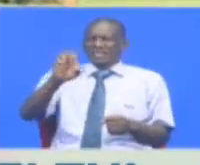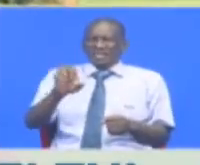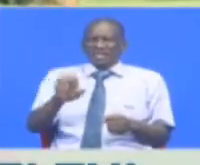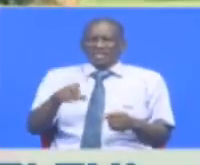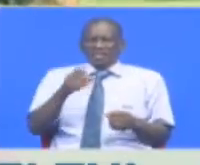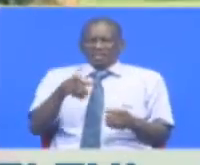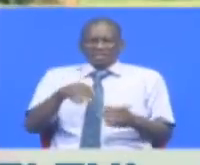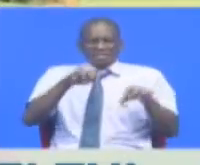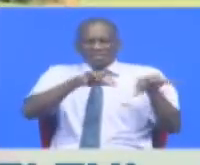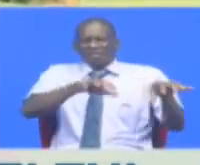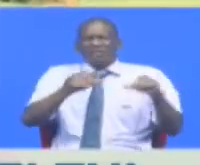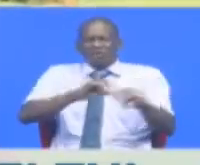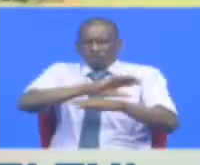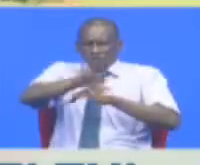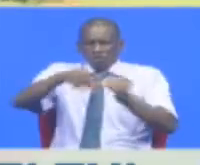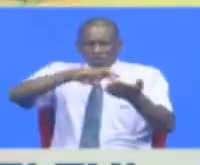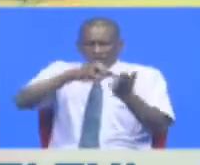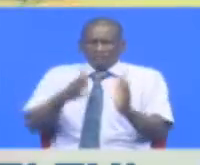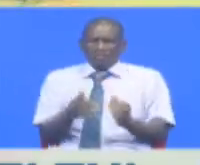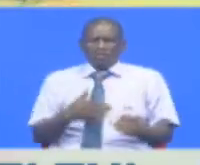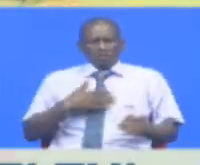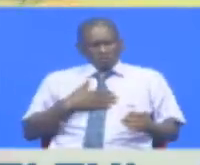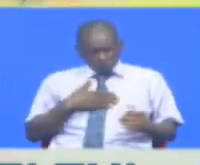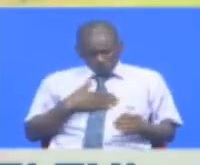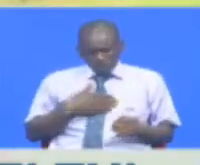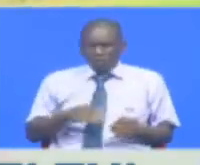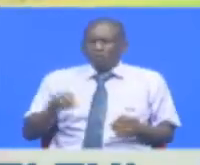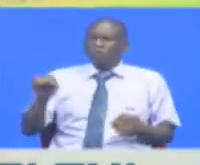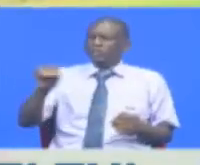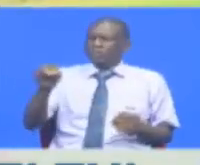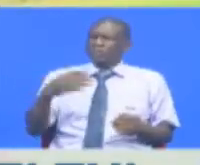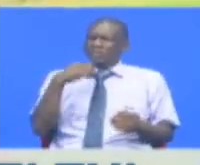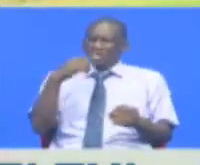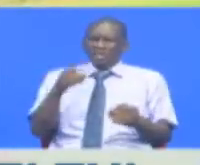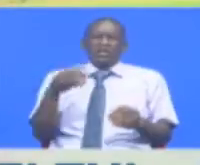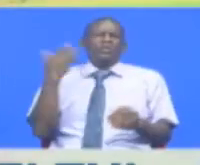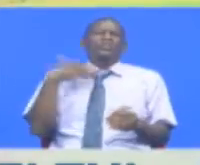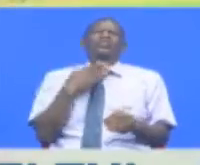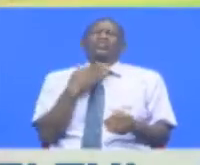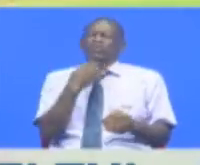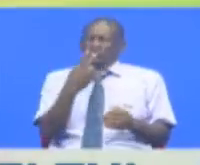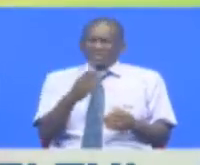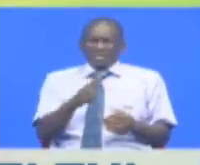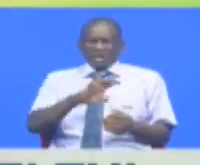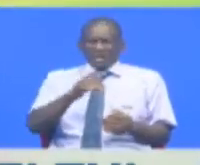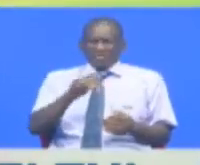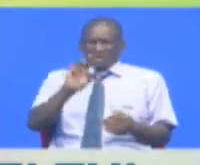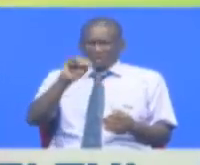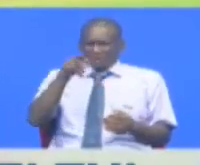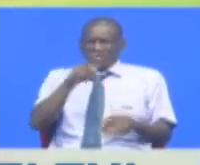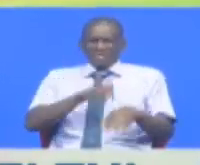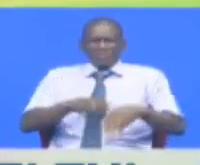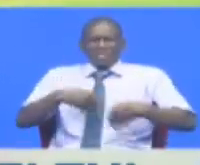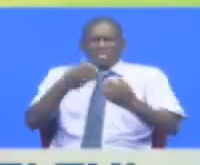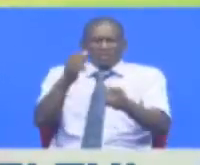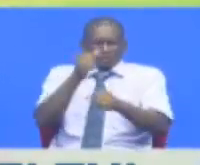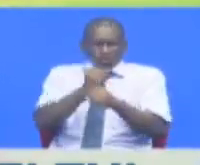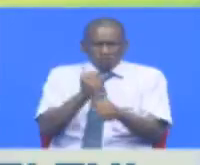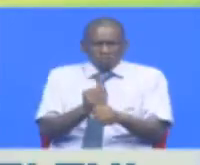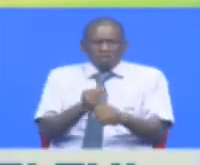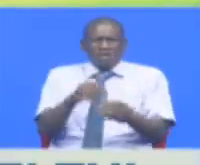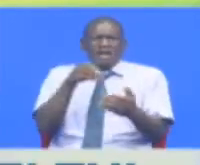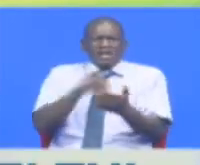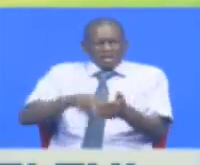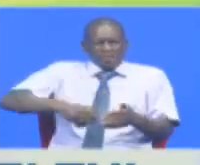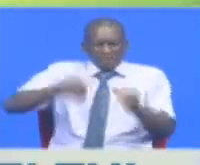wanakandarasi wote. Mheshimiwa Mtambai, ya kwamba sisi hatutaki kuona waheshimiwa wanapopeana kazi tena wanarudi nyuma